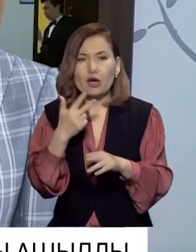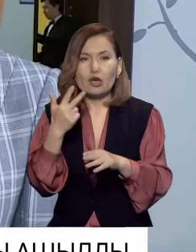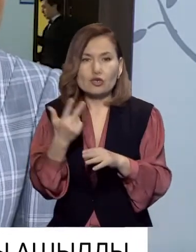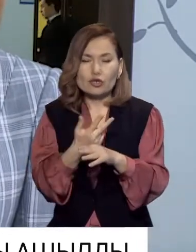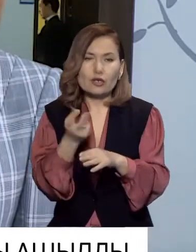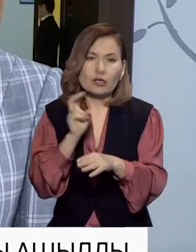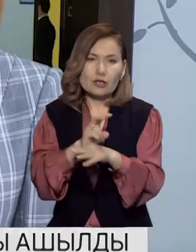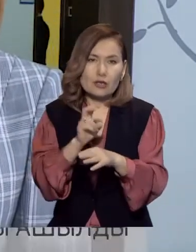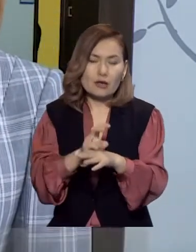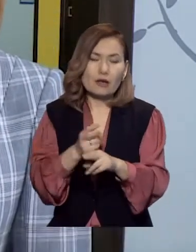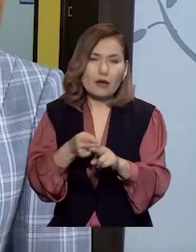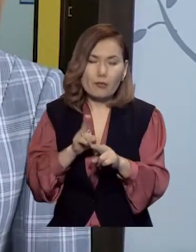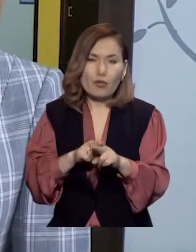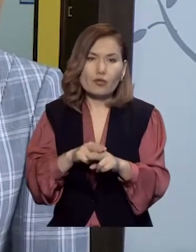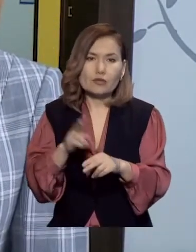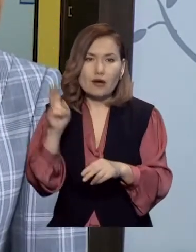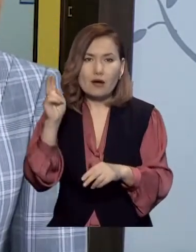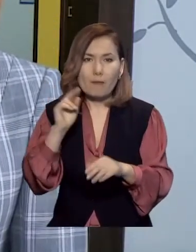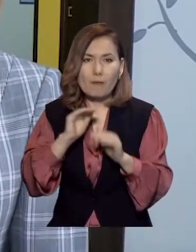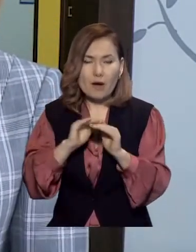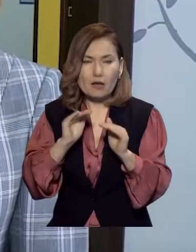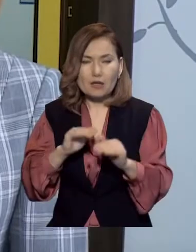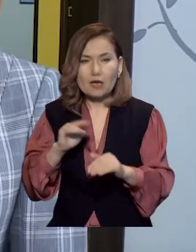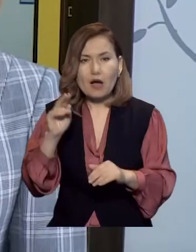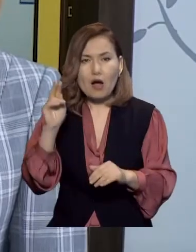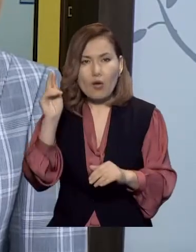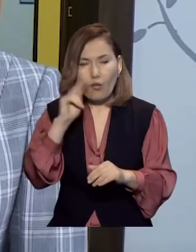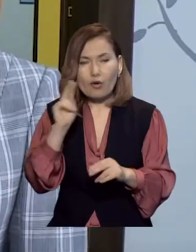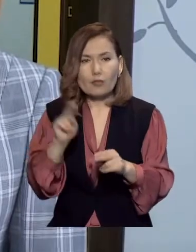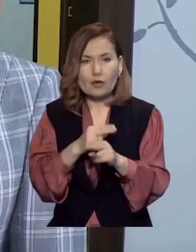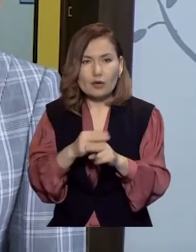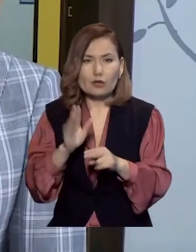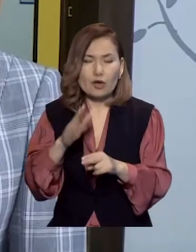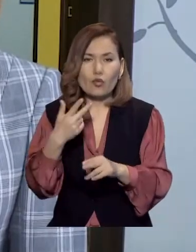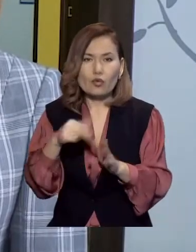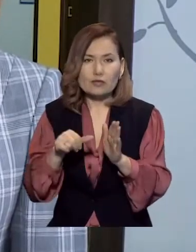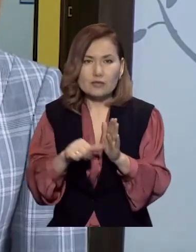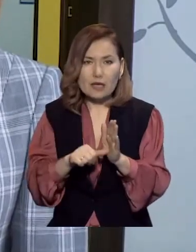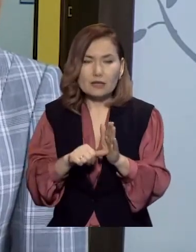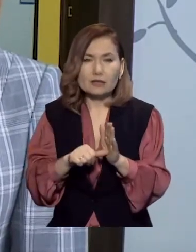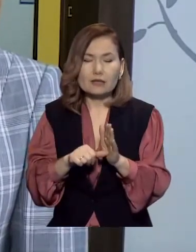сабақ, жаңағы 3 курста, бір курста 36 сабақ өткізілетін болады.